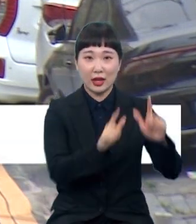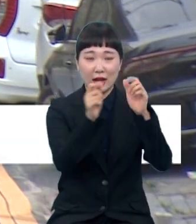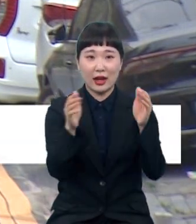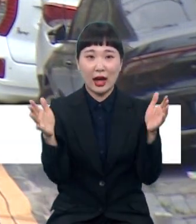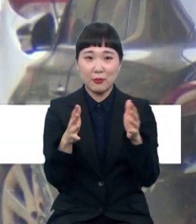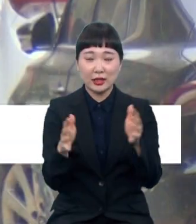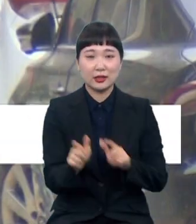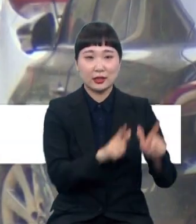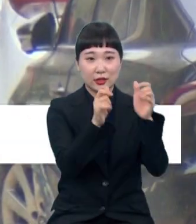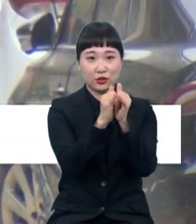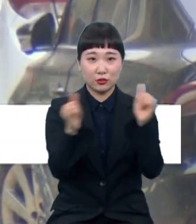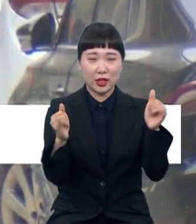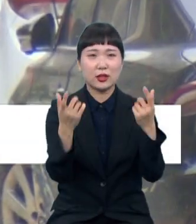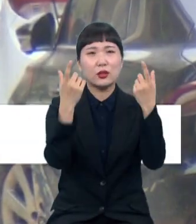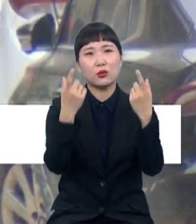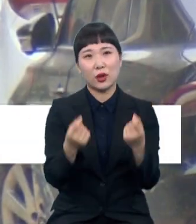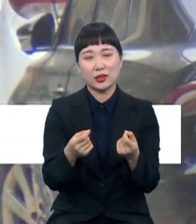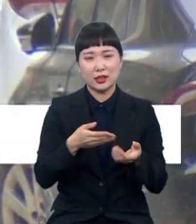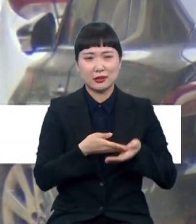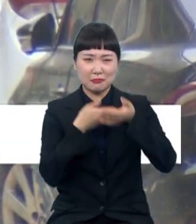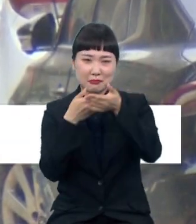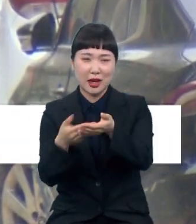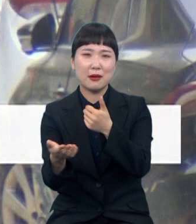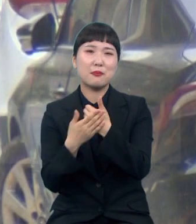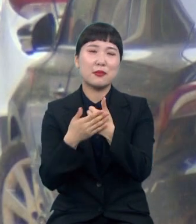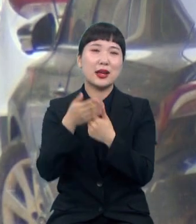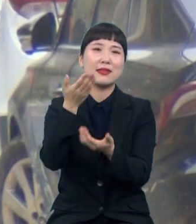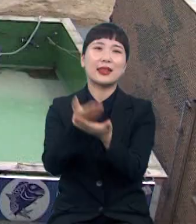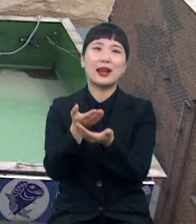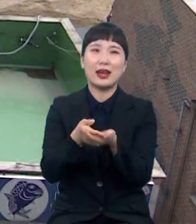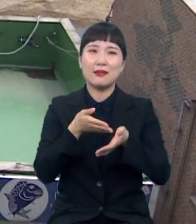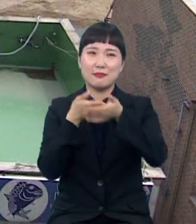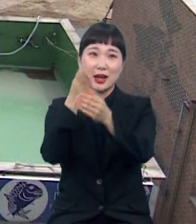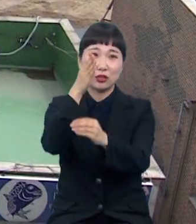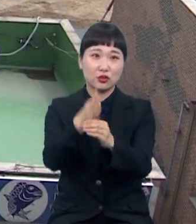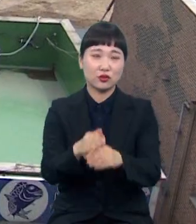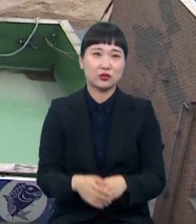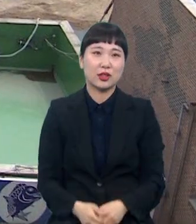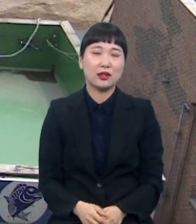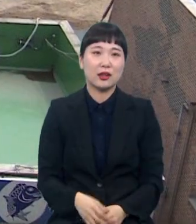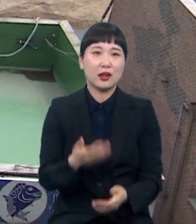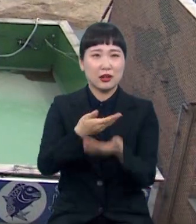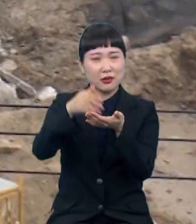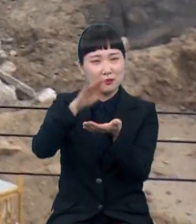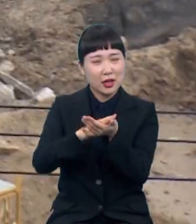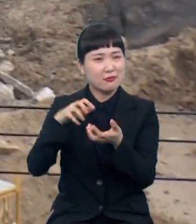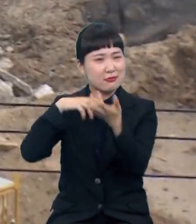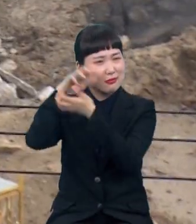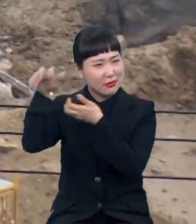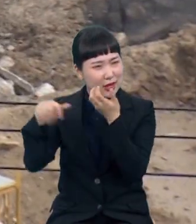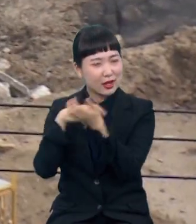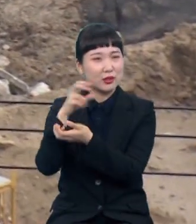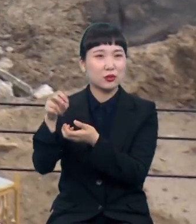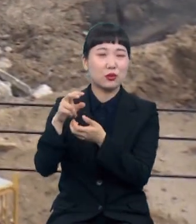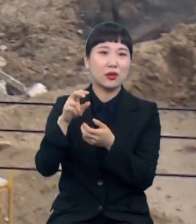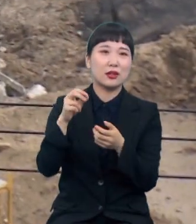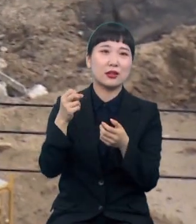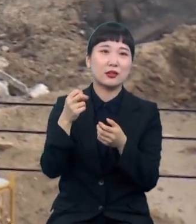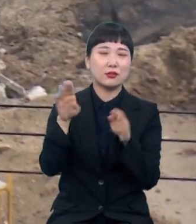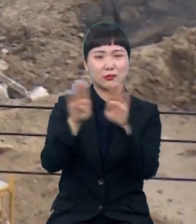피해를 호소하며 시공사에 보상을 촉구하고 있습니다. 공사장 소음과 분진으로 문을 열지 못한다고 주장합니다.